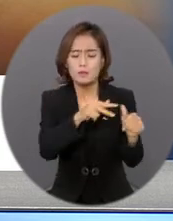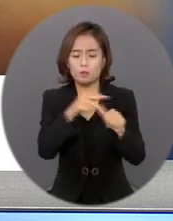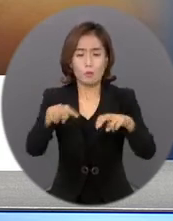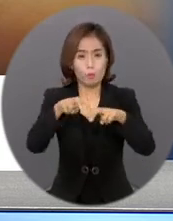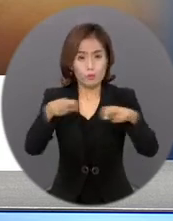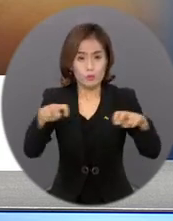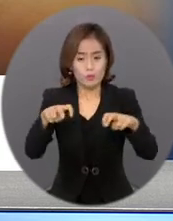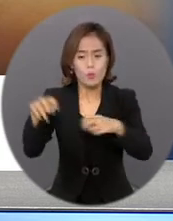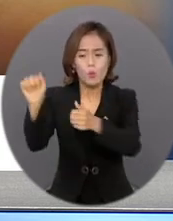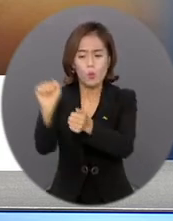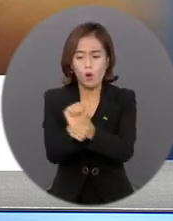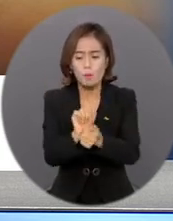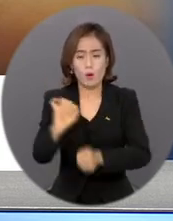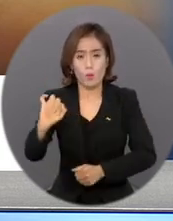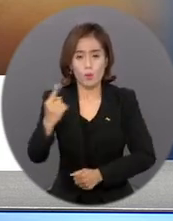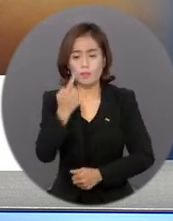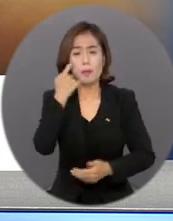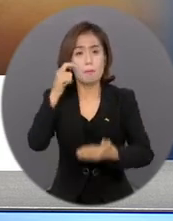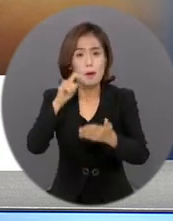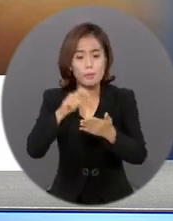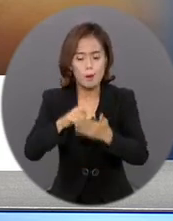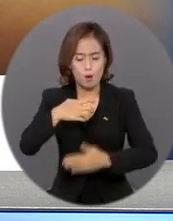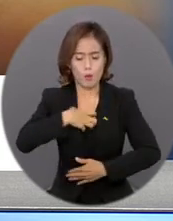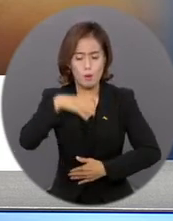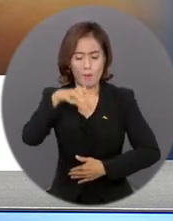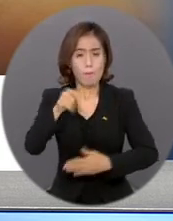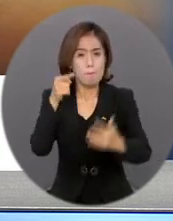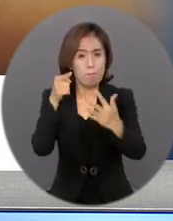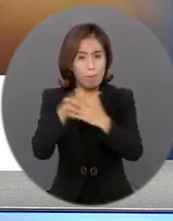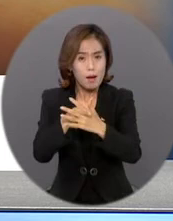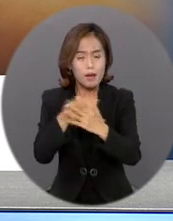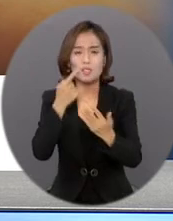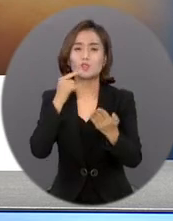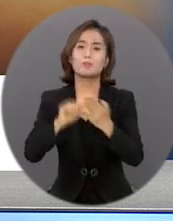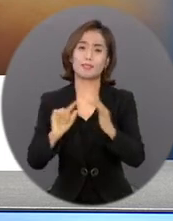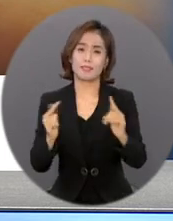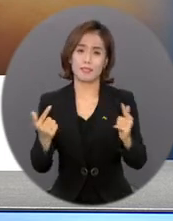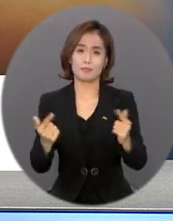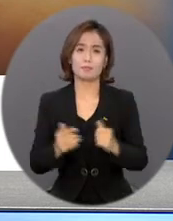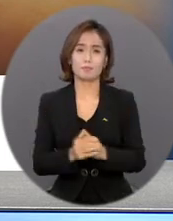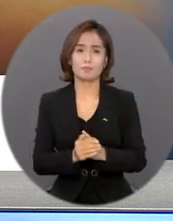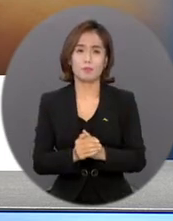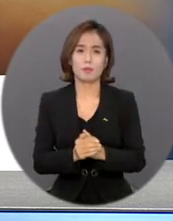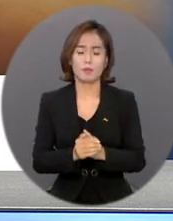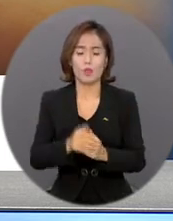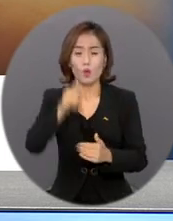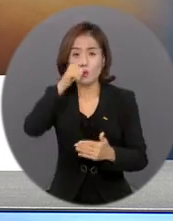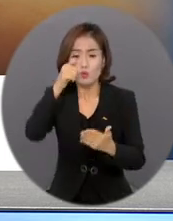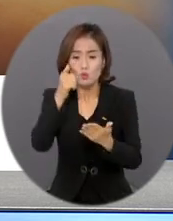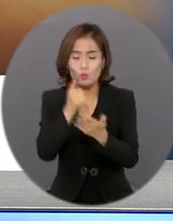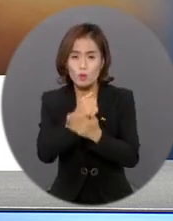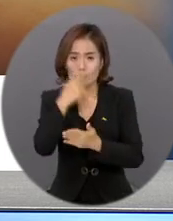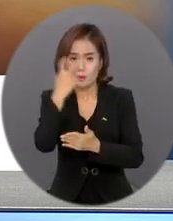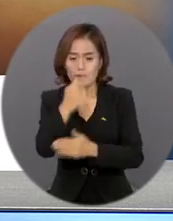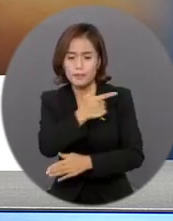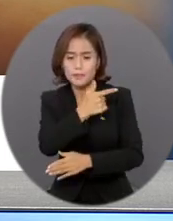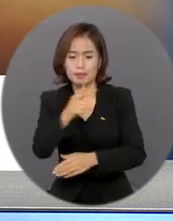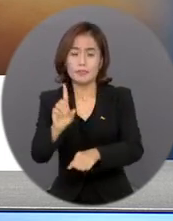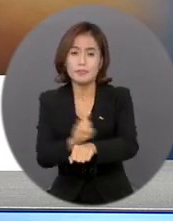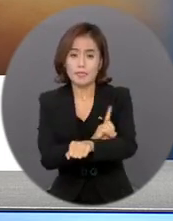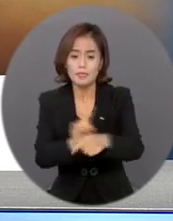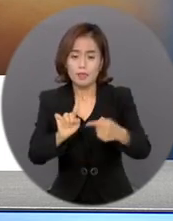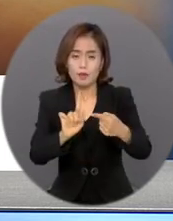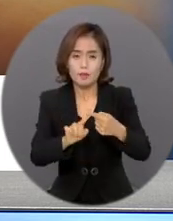분석해 감염고리를 찾고 위험한 지역을 알아내기란 간단치 않은 일인데요. 범죄 수사에서 쌓인 빅데이터 분석